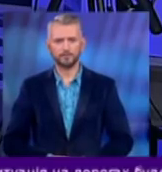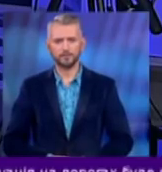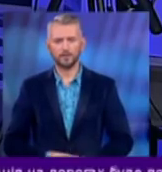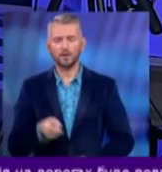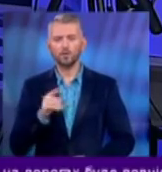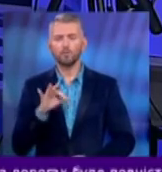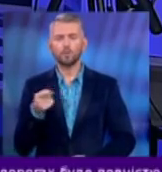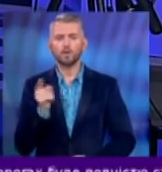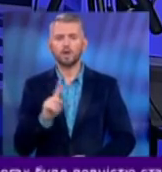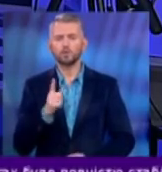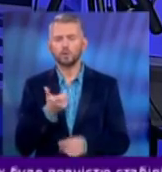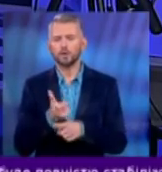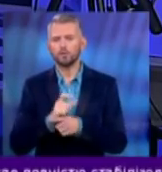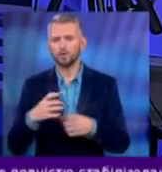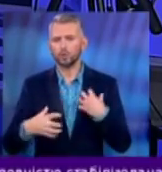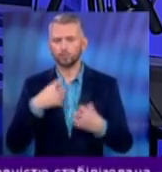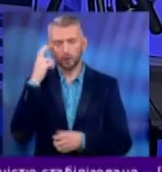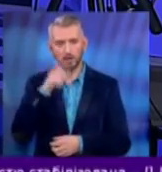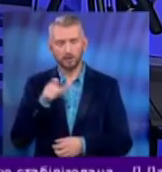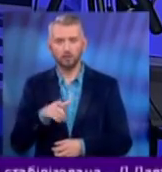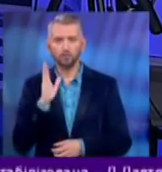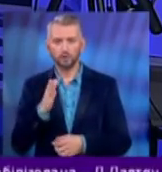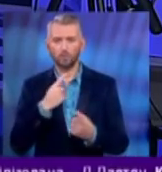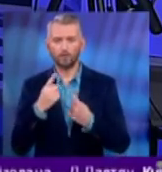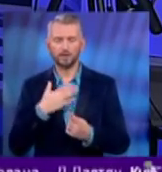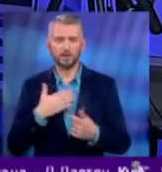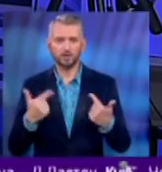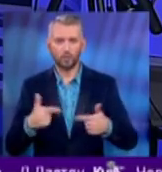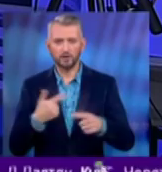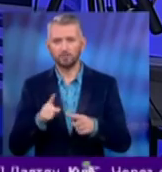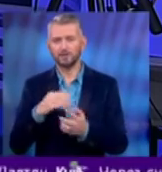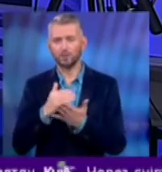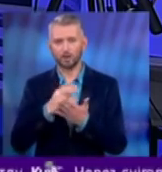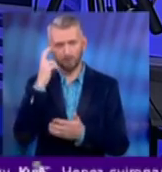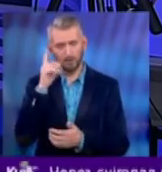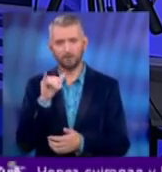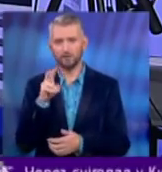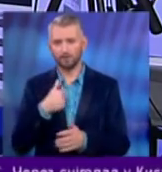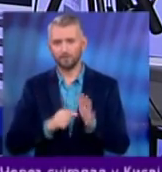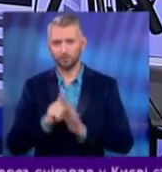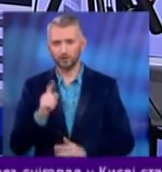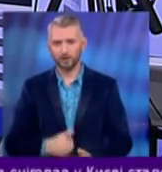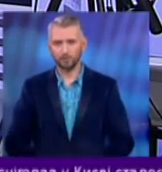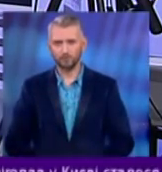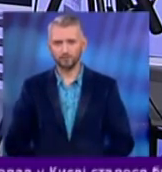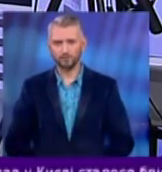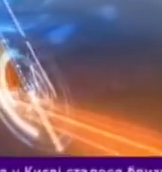Тож, про те, що найбільше турбує киян, будемо говорити з гостями нашої студії. Це програма «Київ Лайв». Ми починаємо.